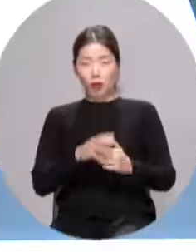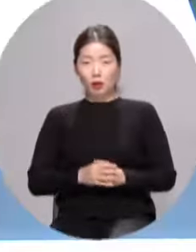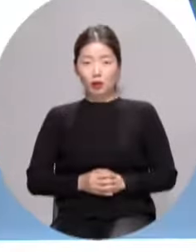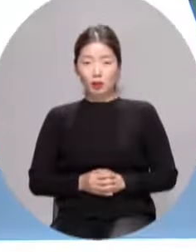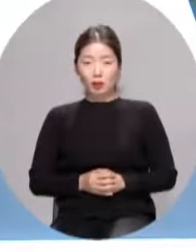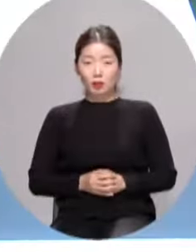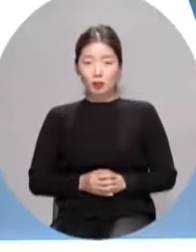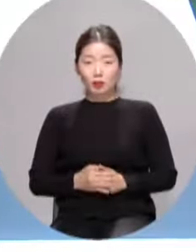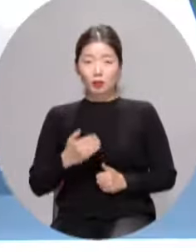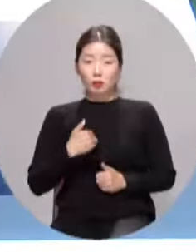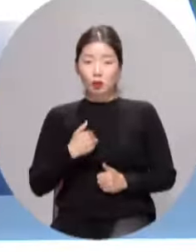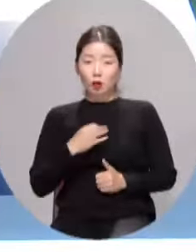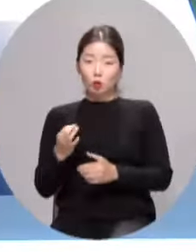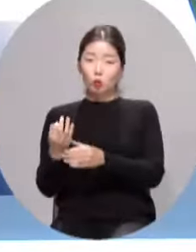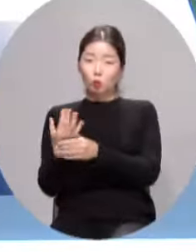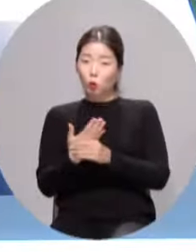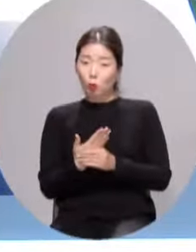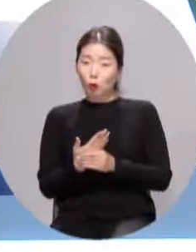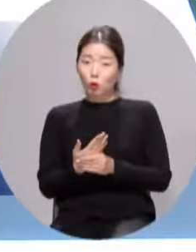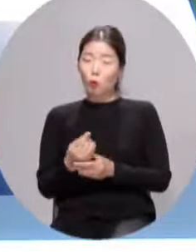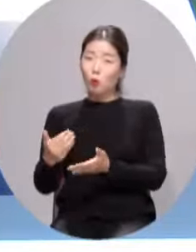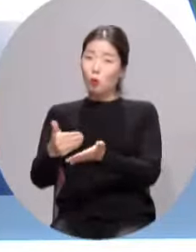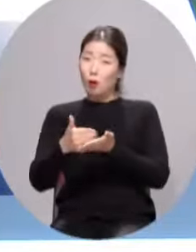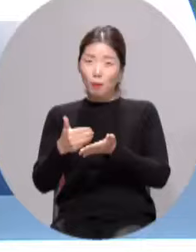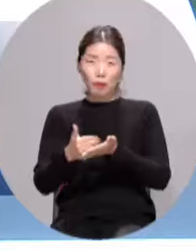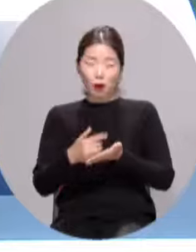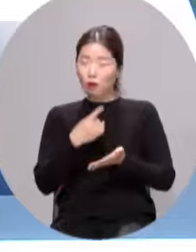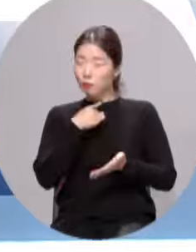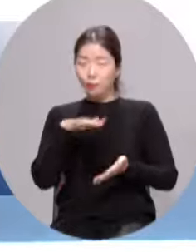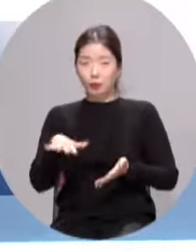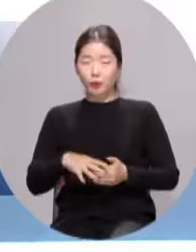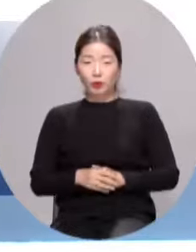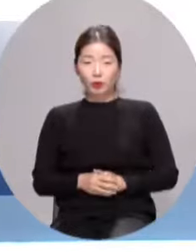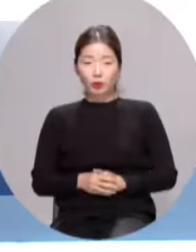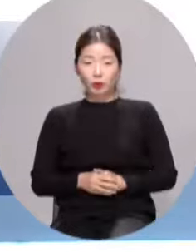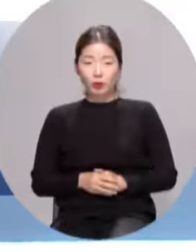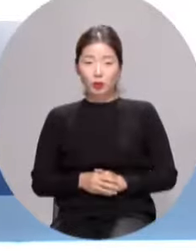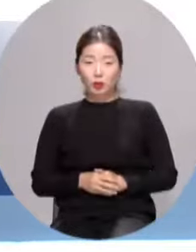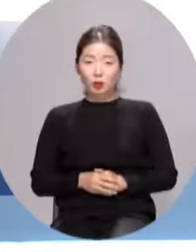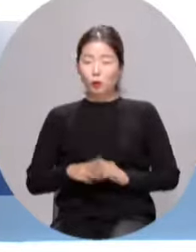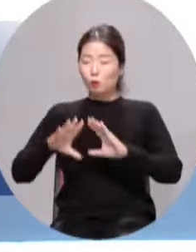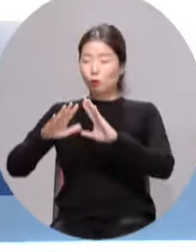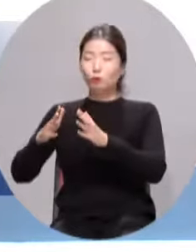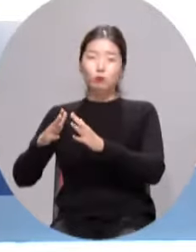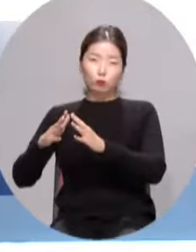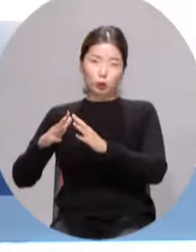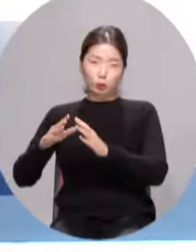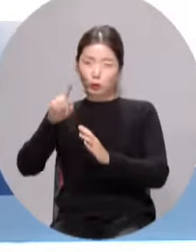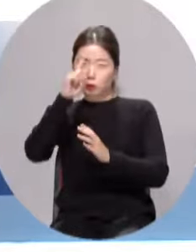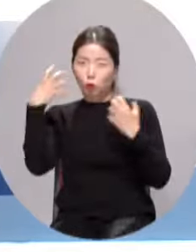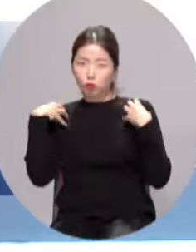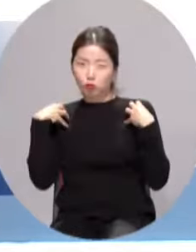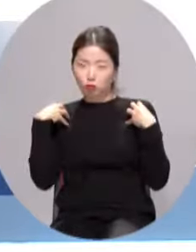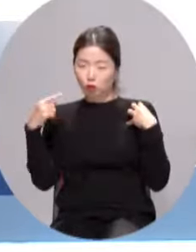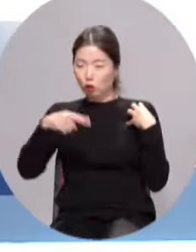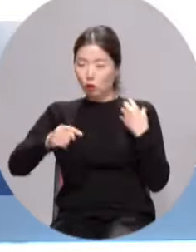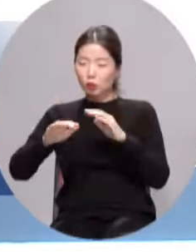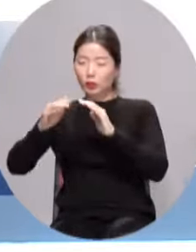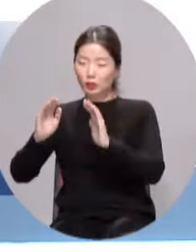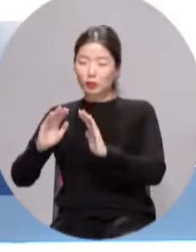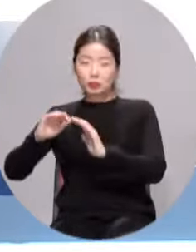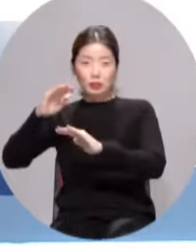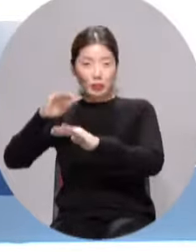제가 금품을 받고 보고를 받고 뭘 해결해주고 이런 적이 없습니다. 국면 전환용으로 지금 야당 국회의원에 대한